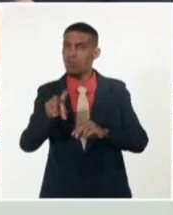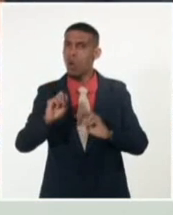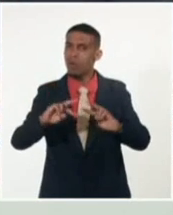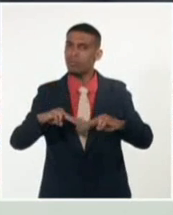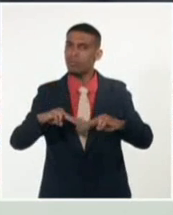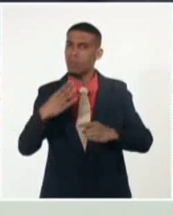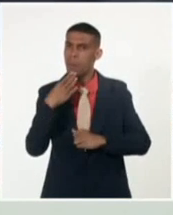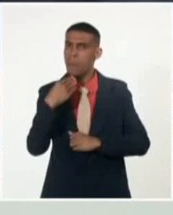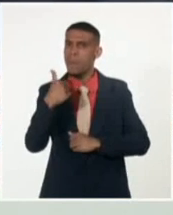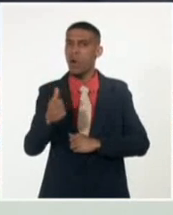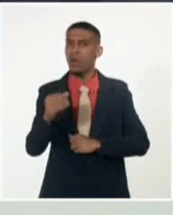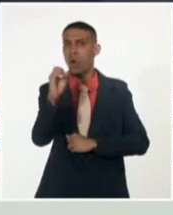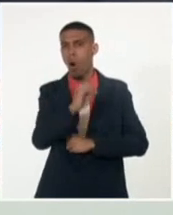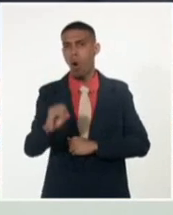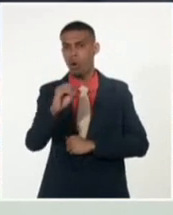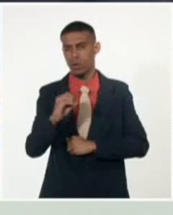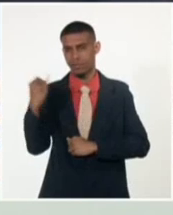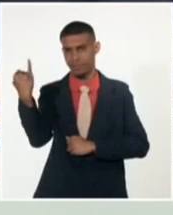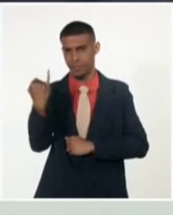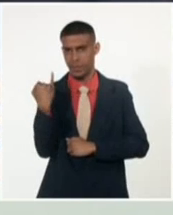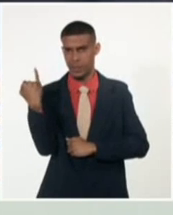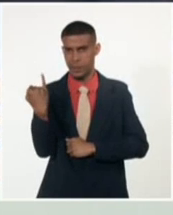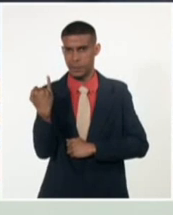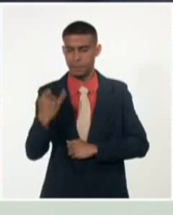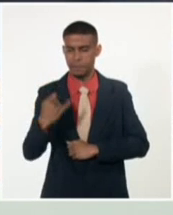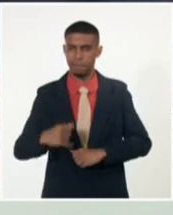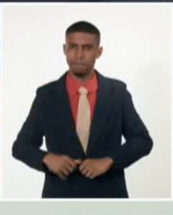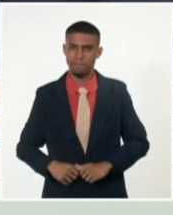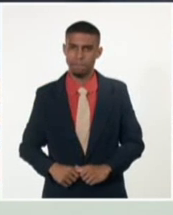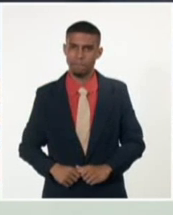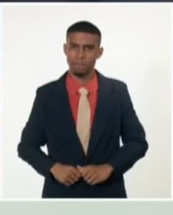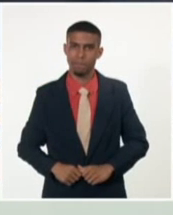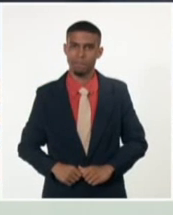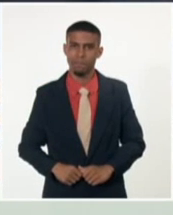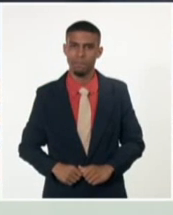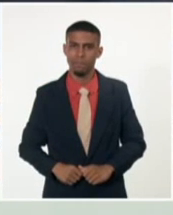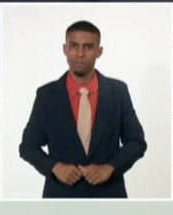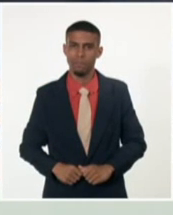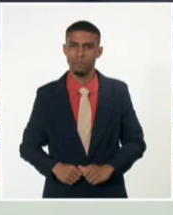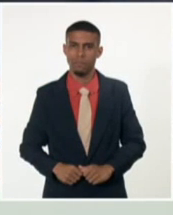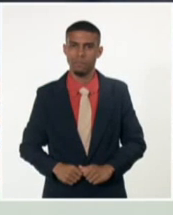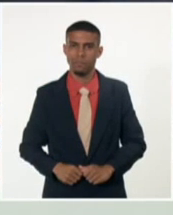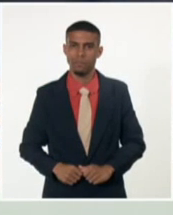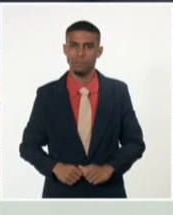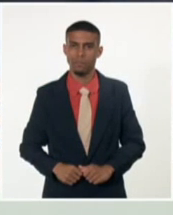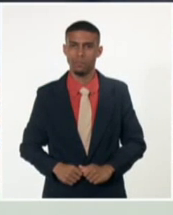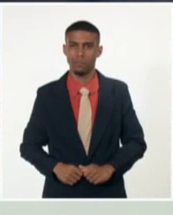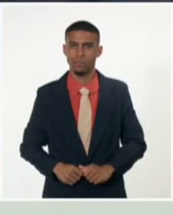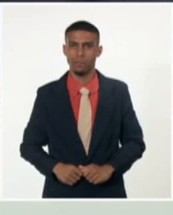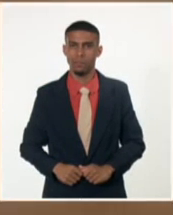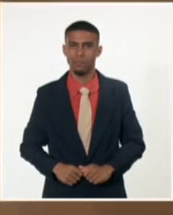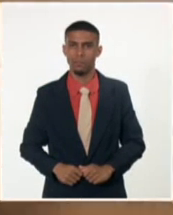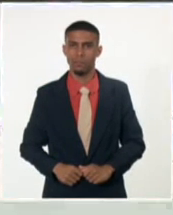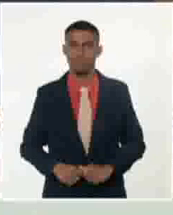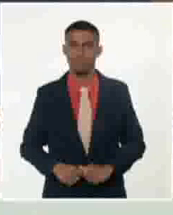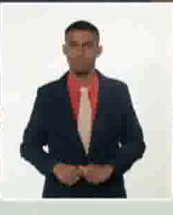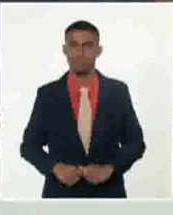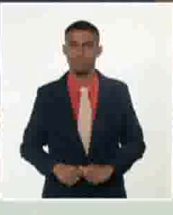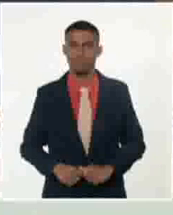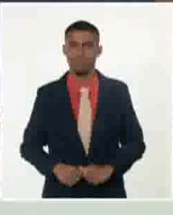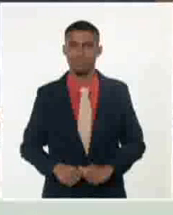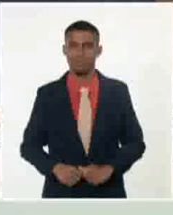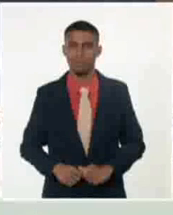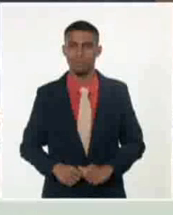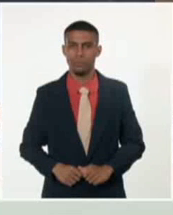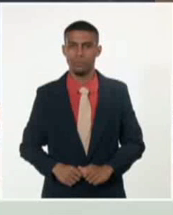justo orden international. Dans des conditions telles et défavorables, le Sud ne peut pas générer et